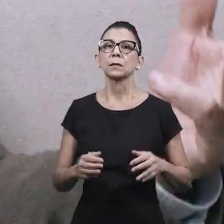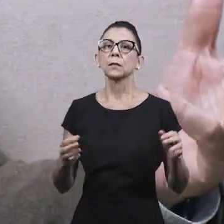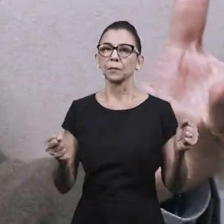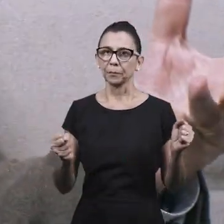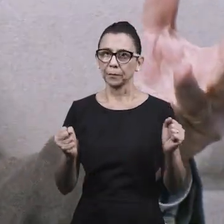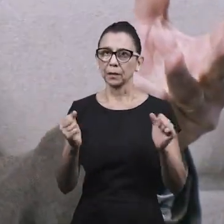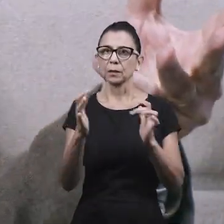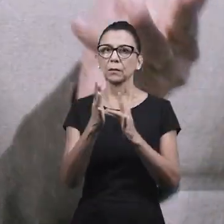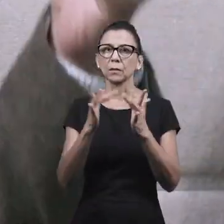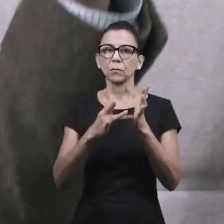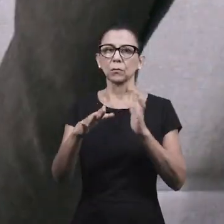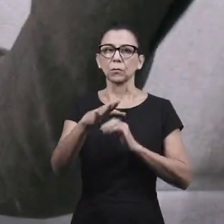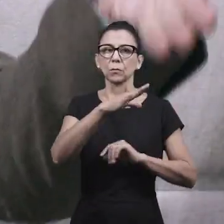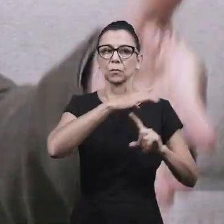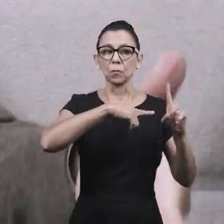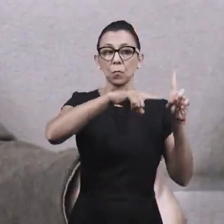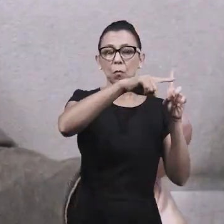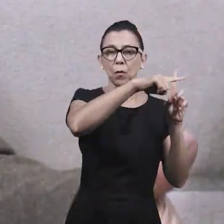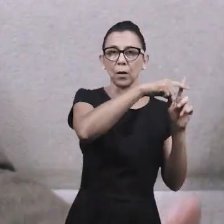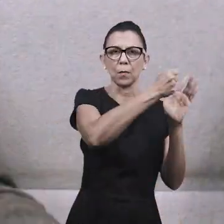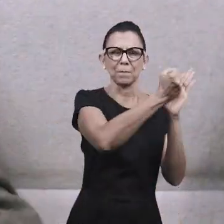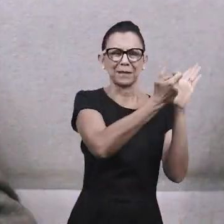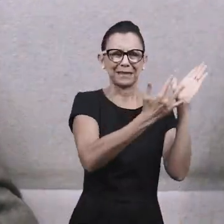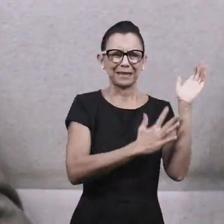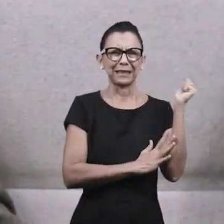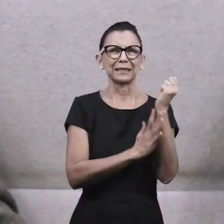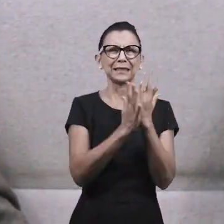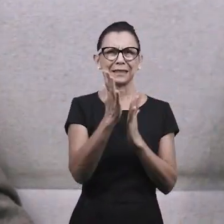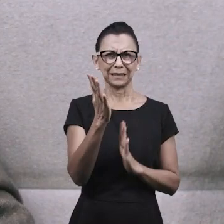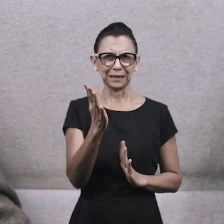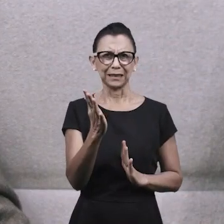Dieu. C'était un homme parfait, sans péché. Mais le